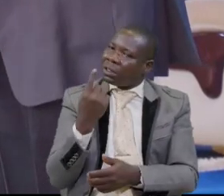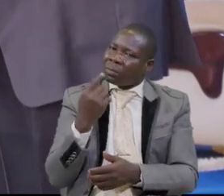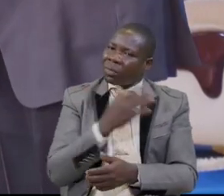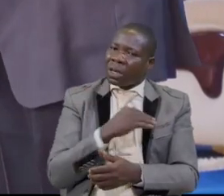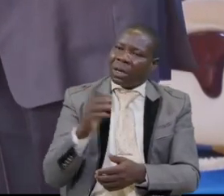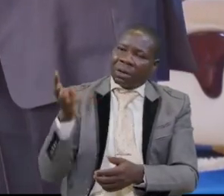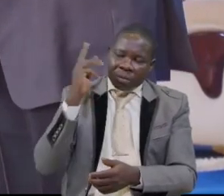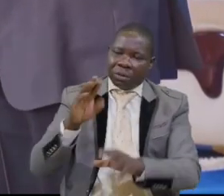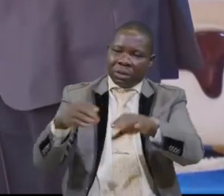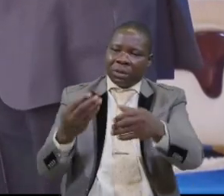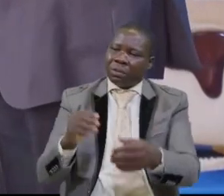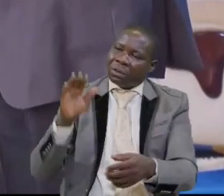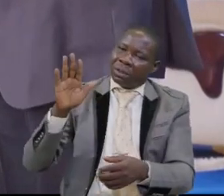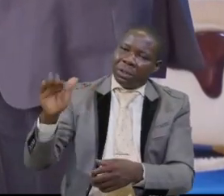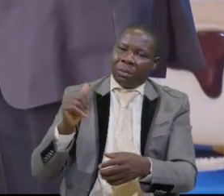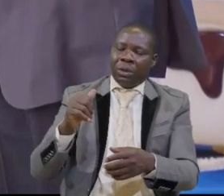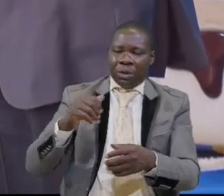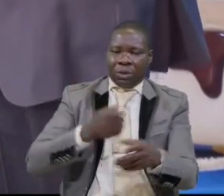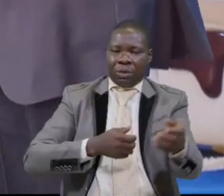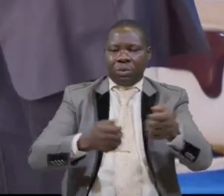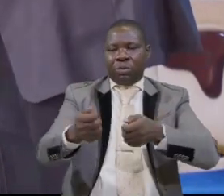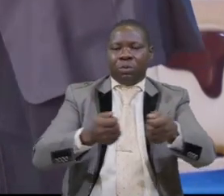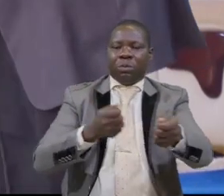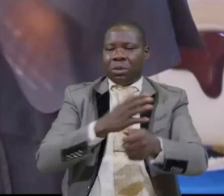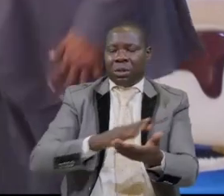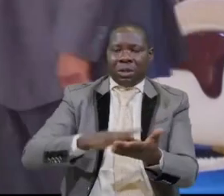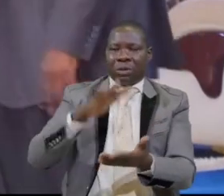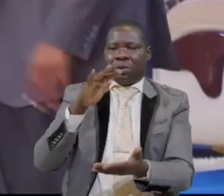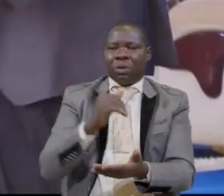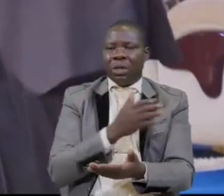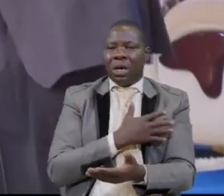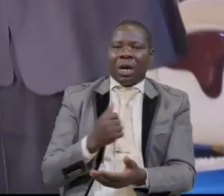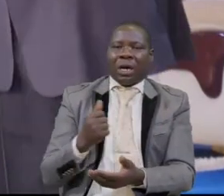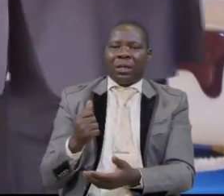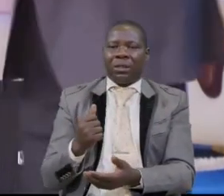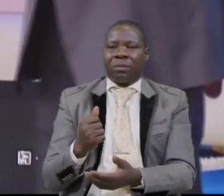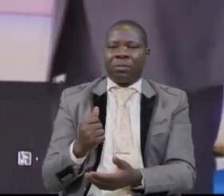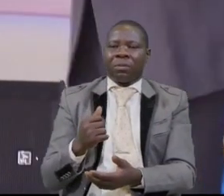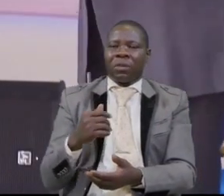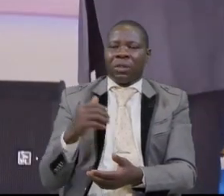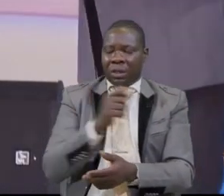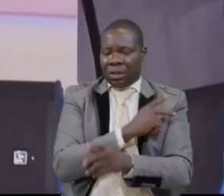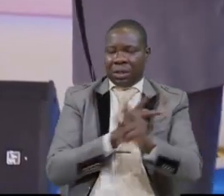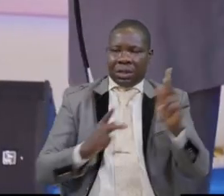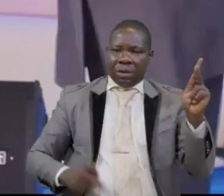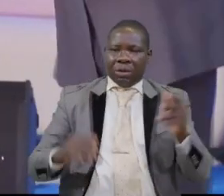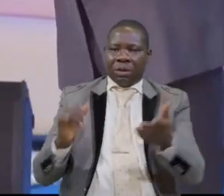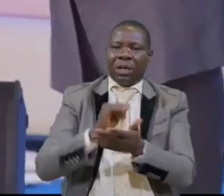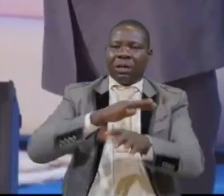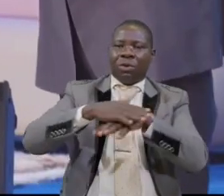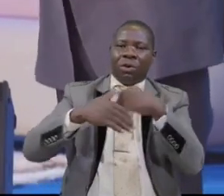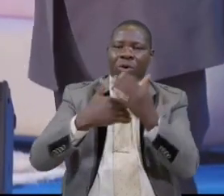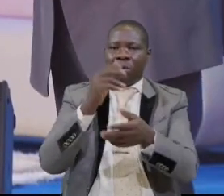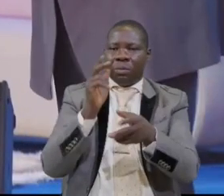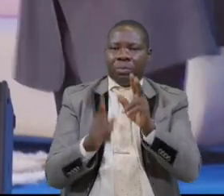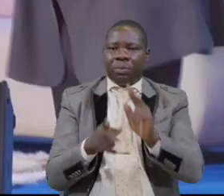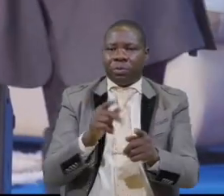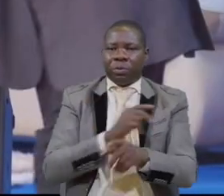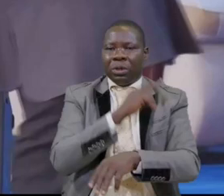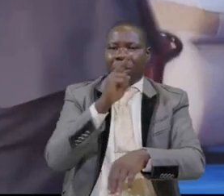domination et la gloire, et le règne, et tous les peuples, les nations, et